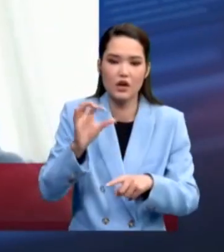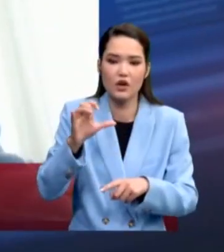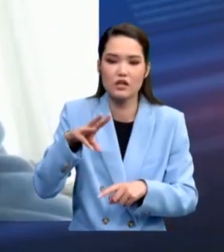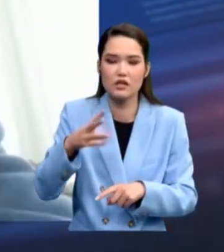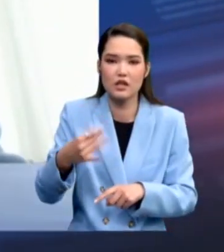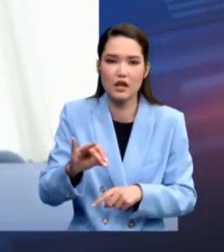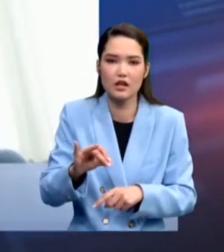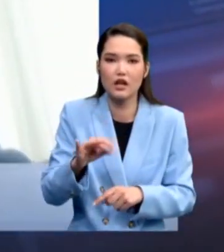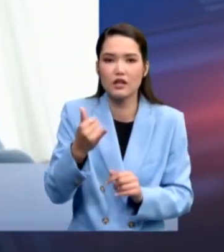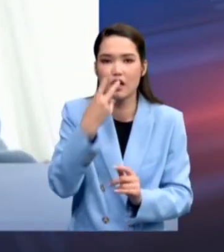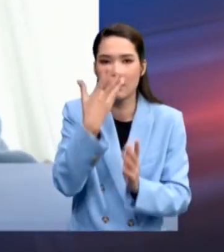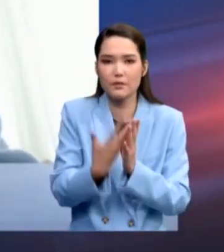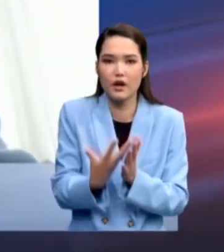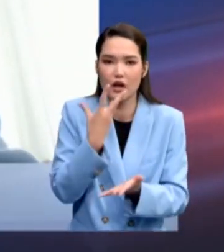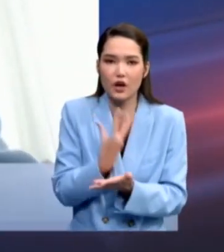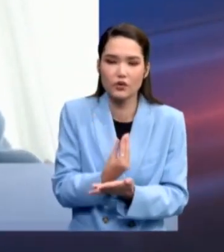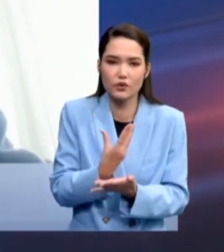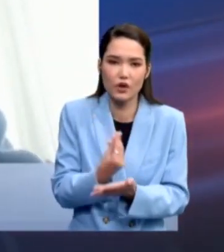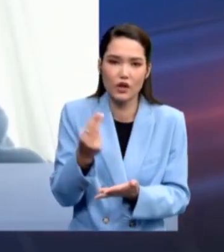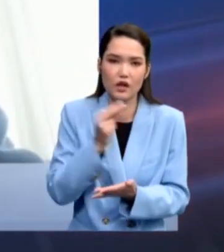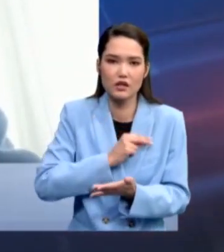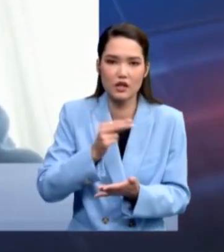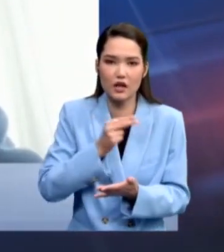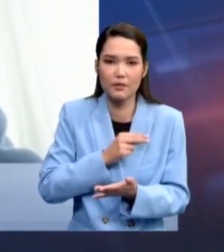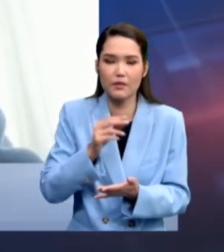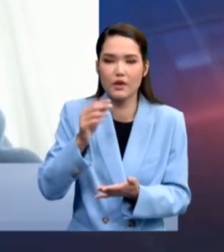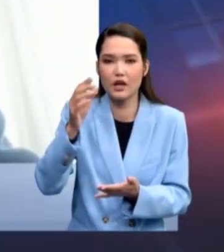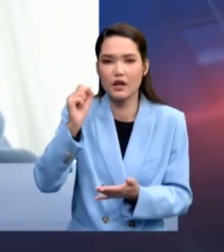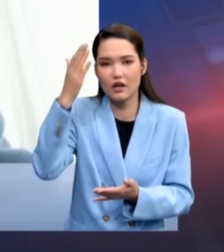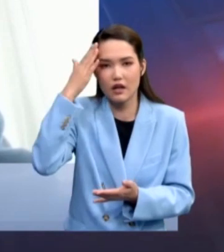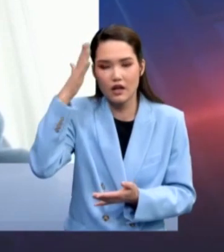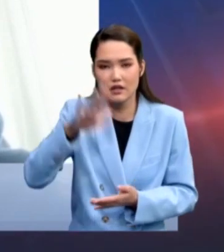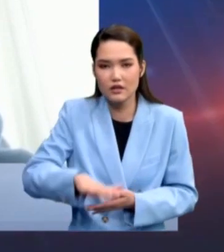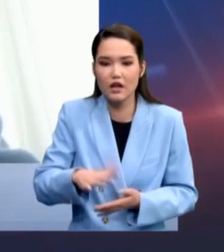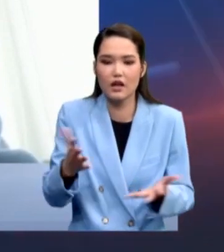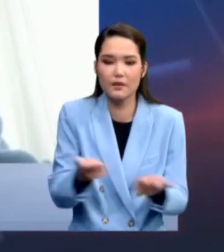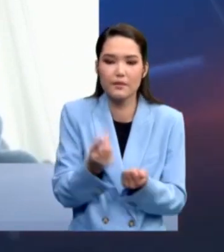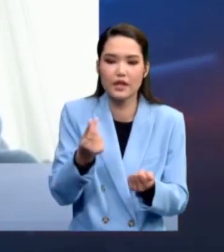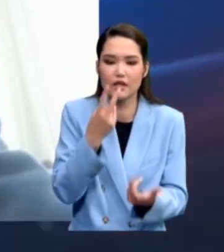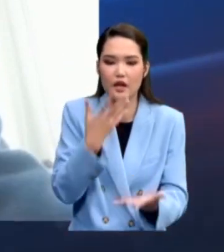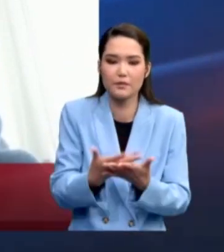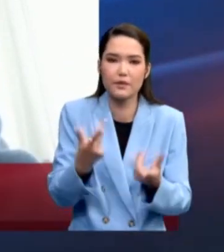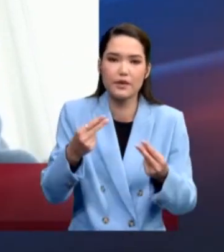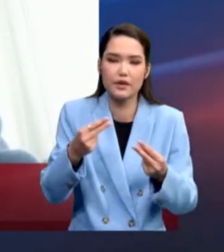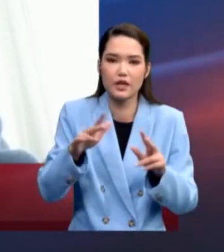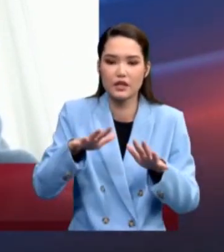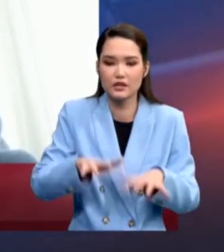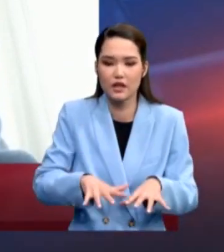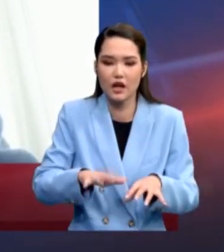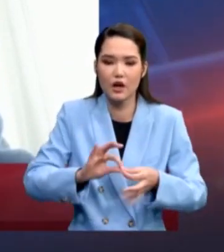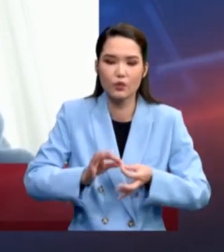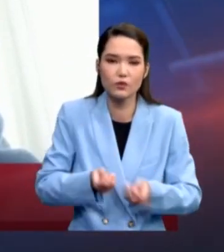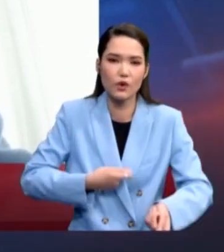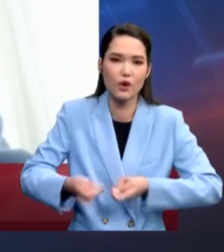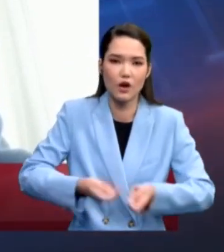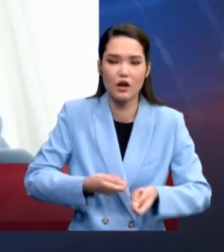И вертикаль власти построили сами чиновники таким образом, что без, пока тебе не дадут пинка сверху в каком-то конкретном направлении,